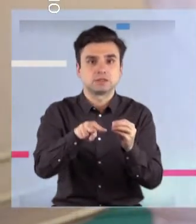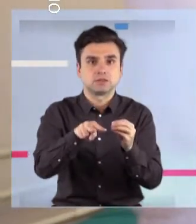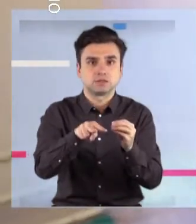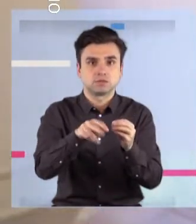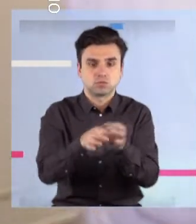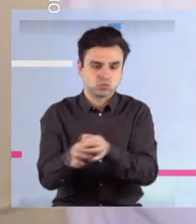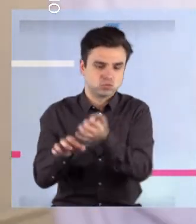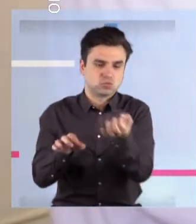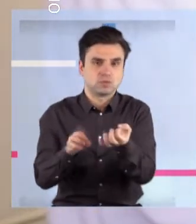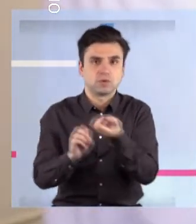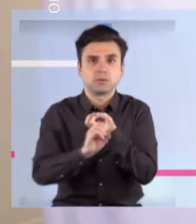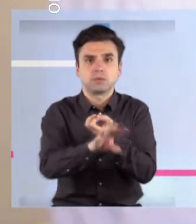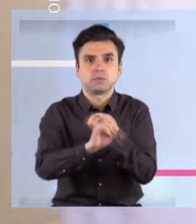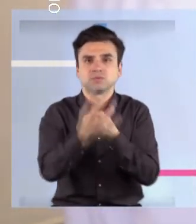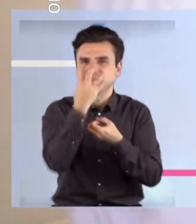помічка-кручалочка. Больниця